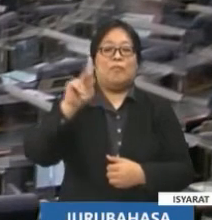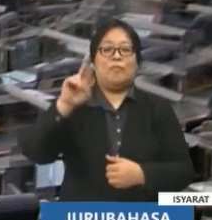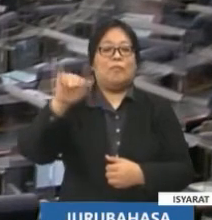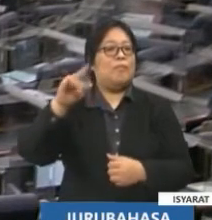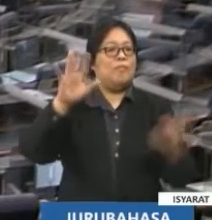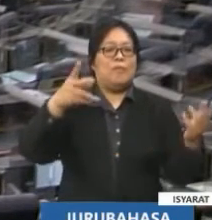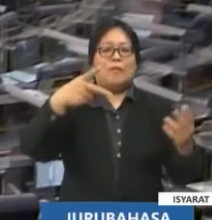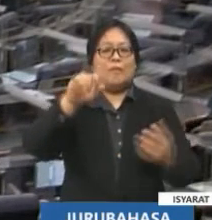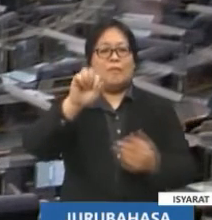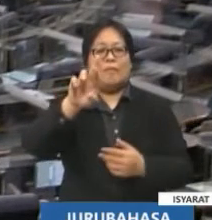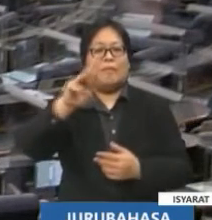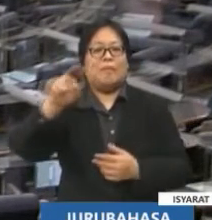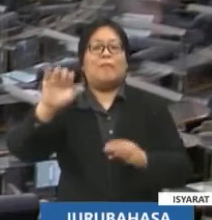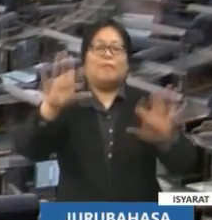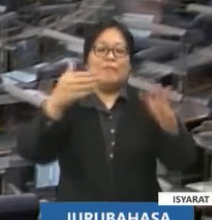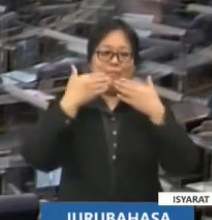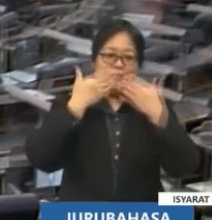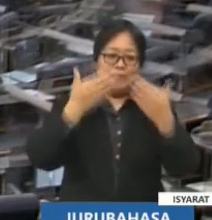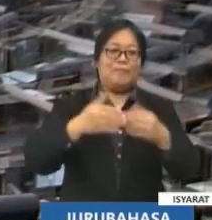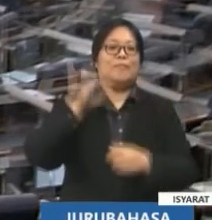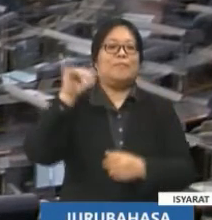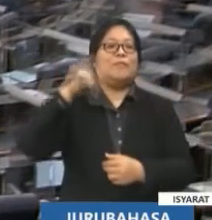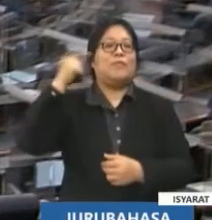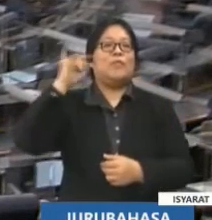masih masih